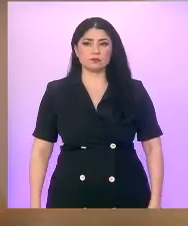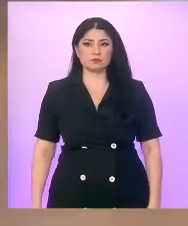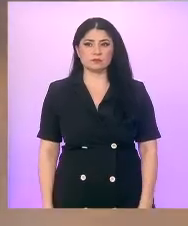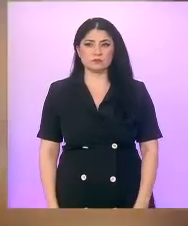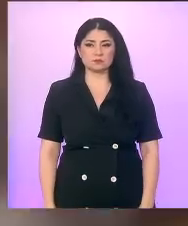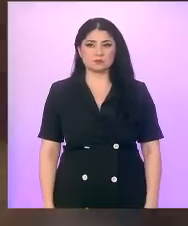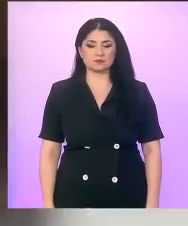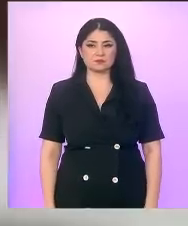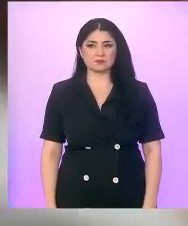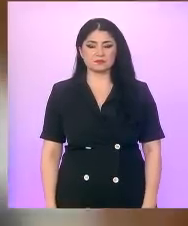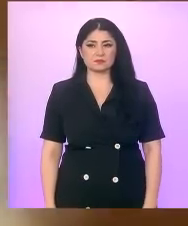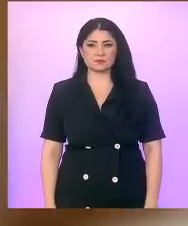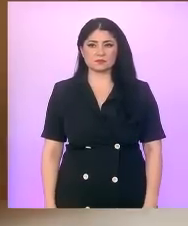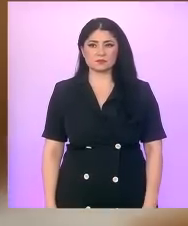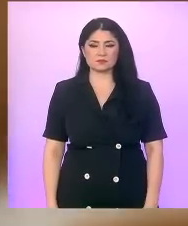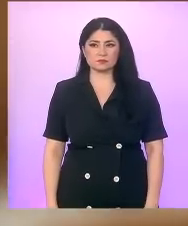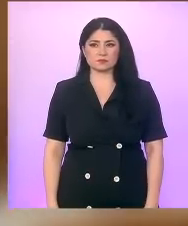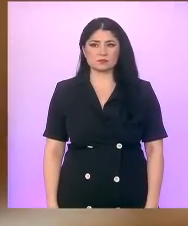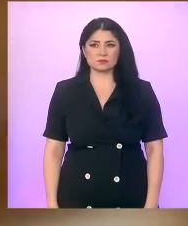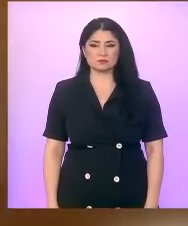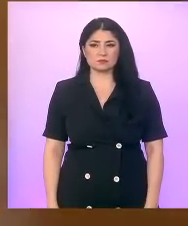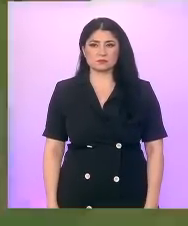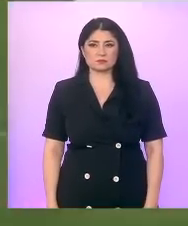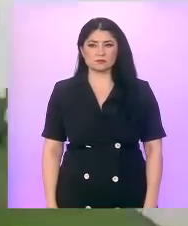Olha o estado das salas, equipamentos.